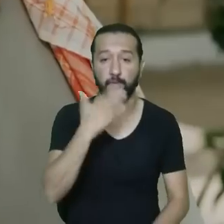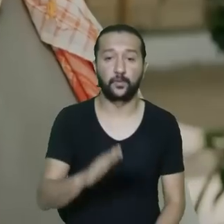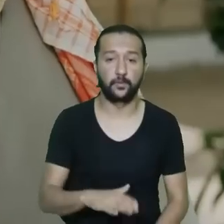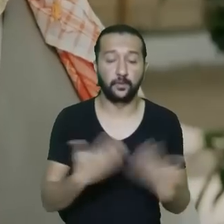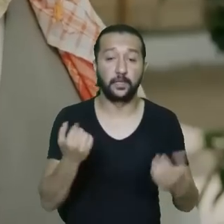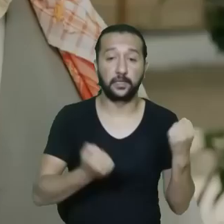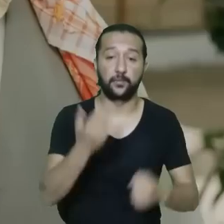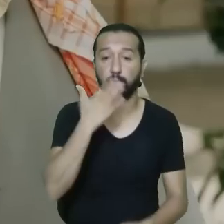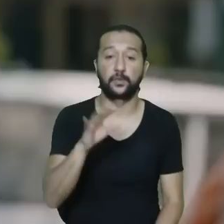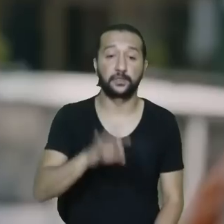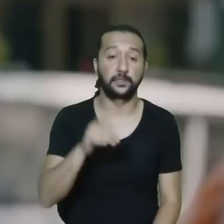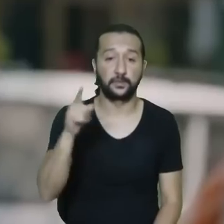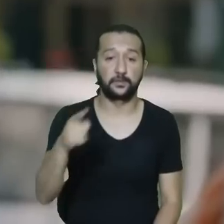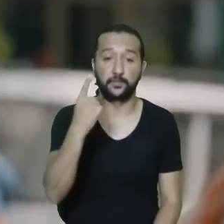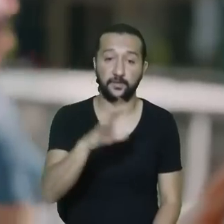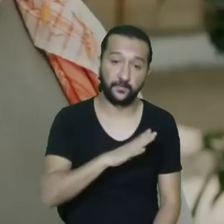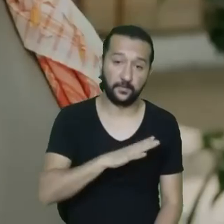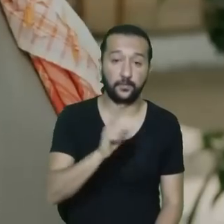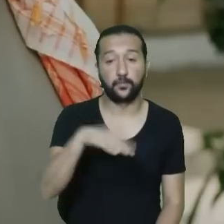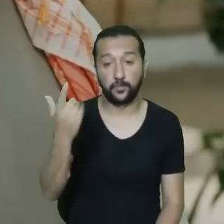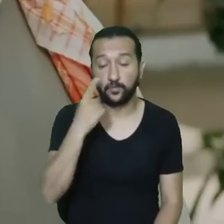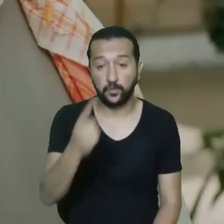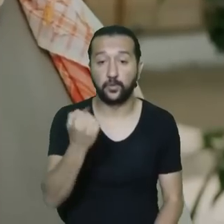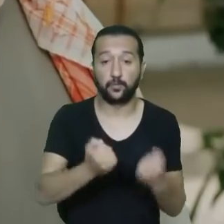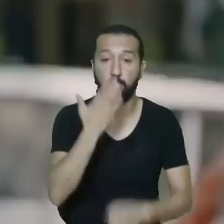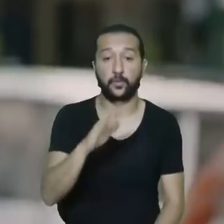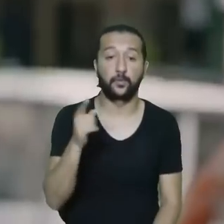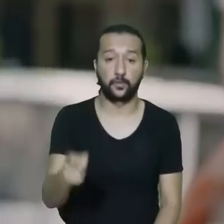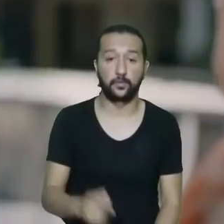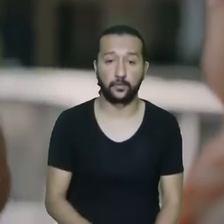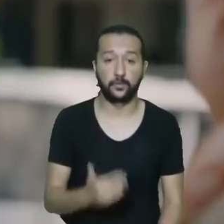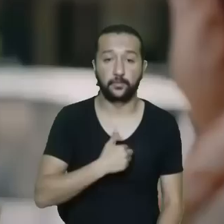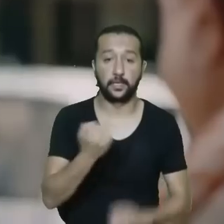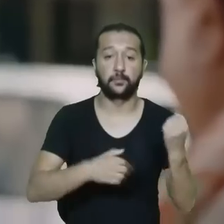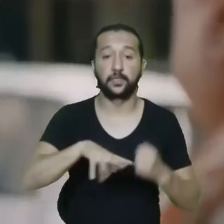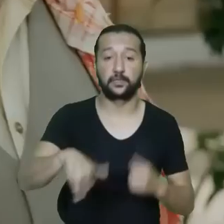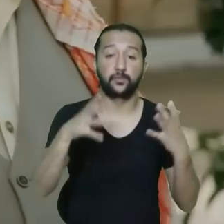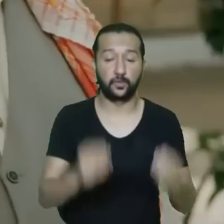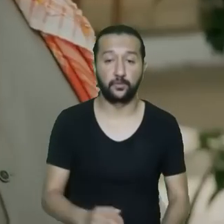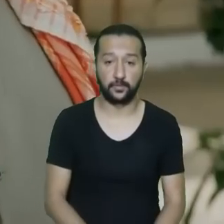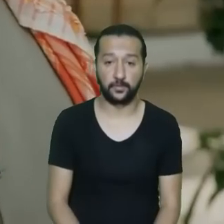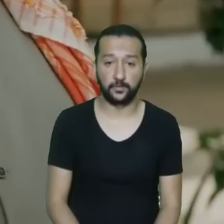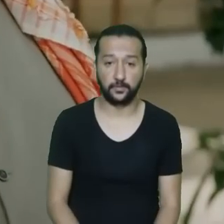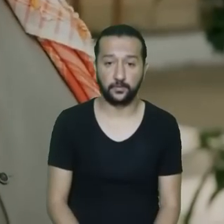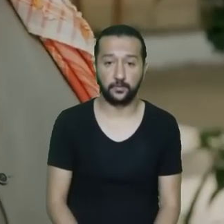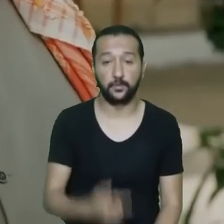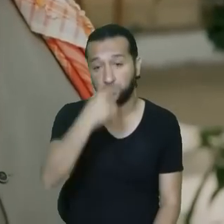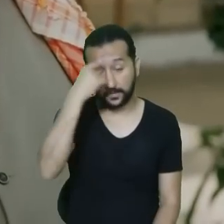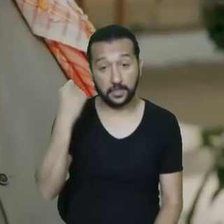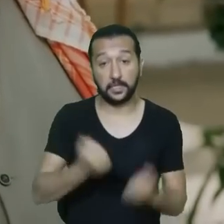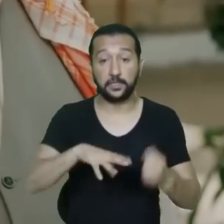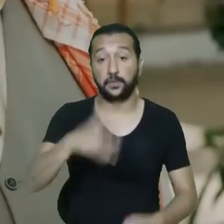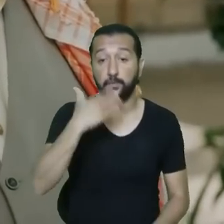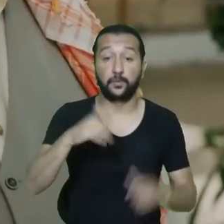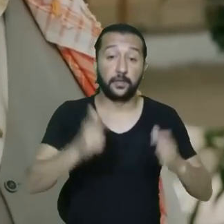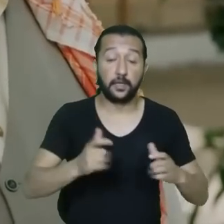araba yok. İnce araba yok. Araba bir var. Basır bir bakıyor arabaya, araba yok. Bizim araba çalınmış da olabilir. Belki de